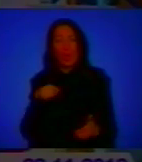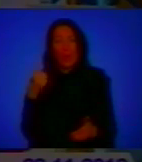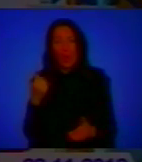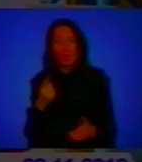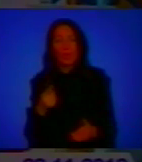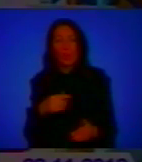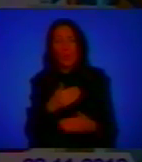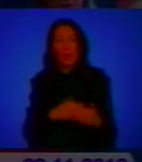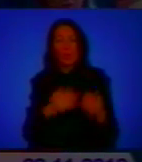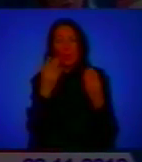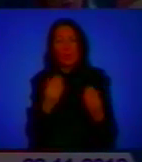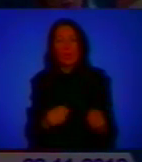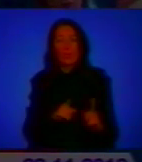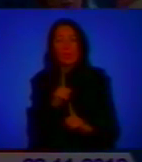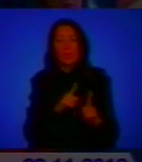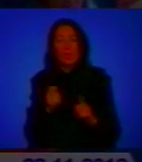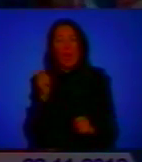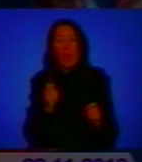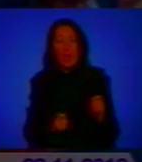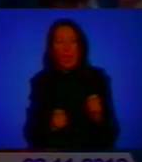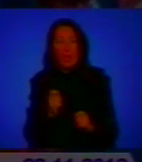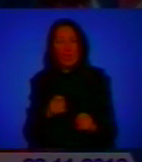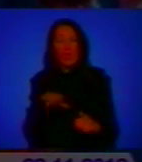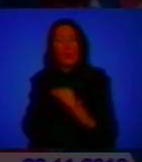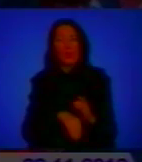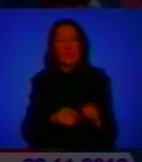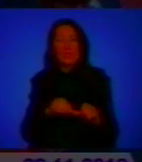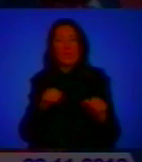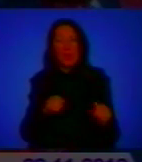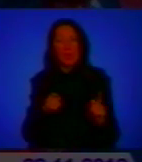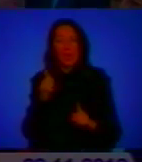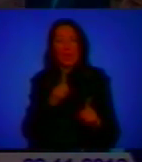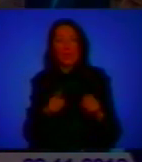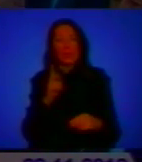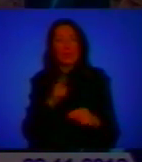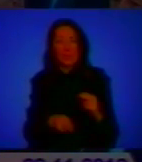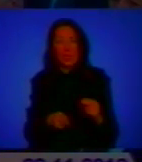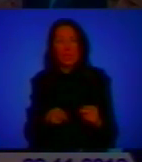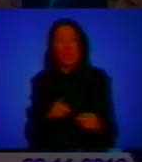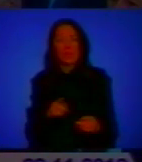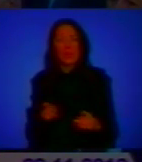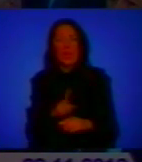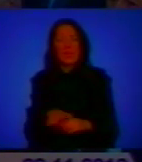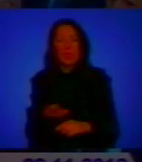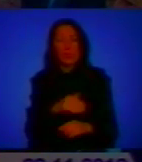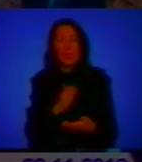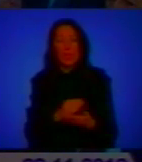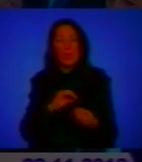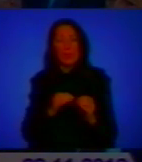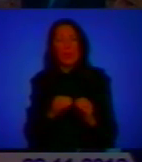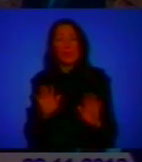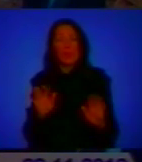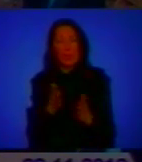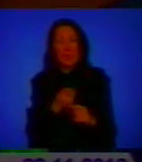денному засідання колегії. Хоча впровадження земельної реформи в Україні на завершенні, проте на Тернопільщині є проблемні